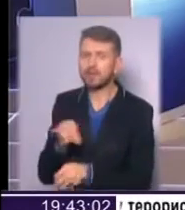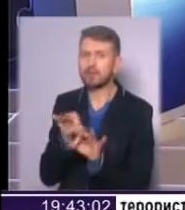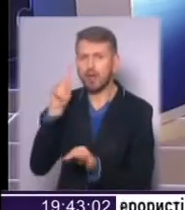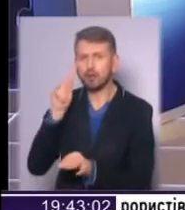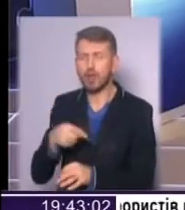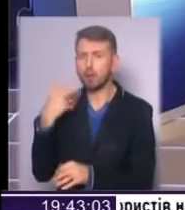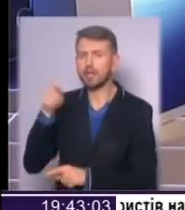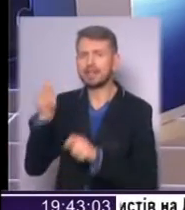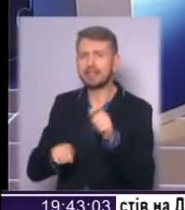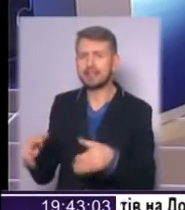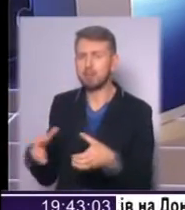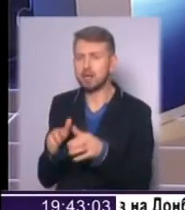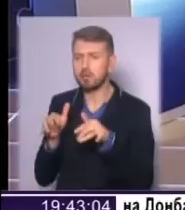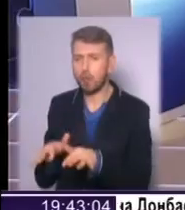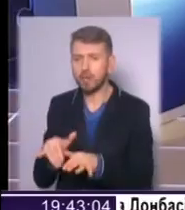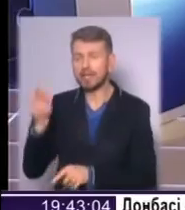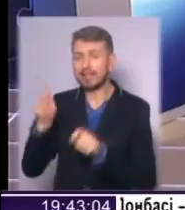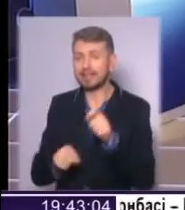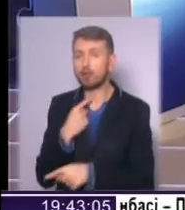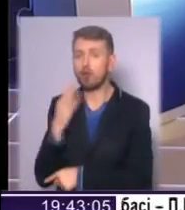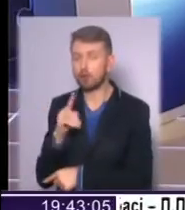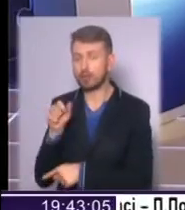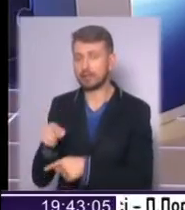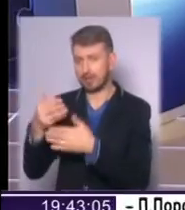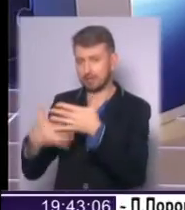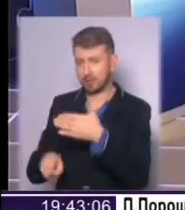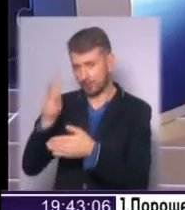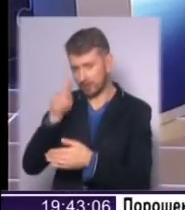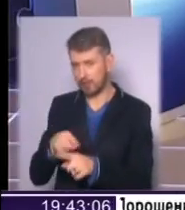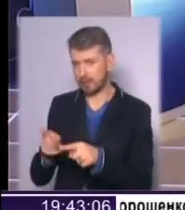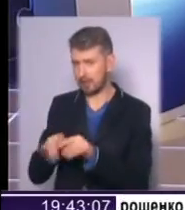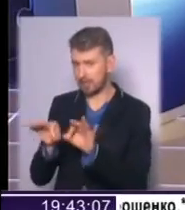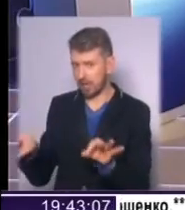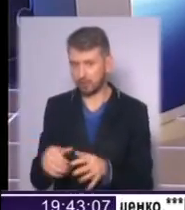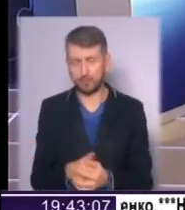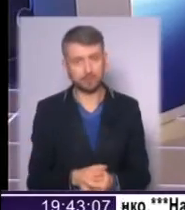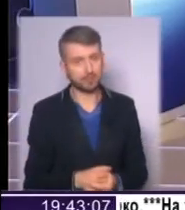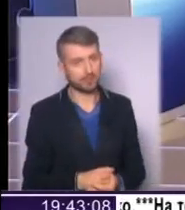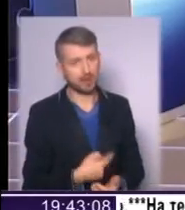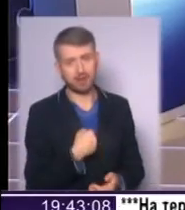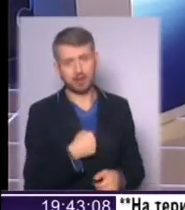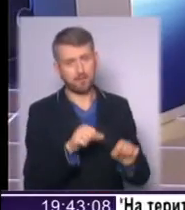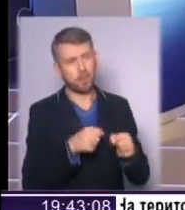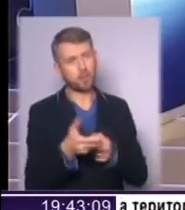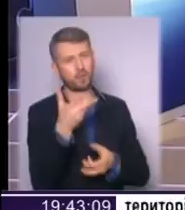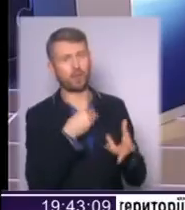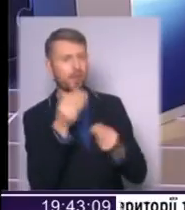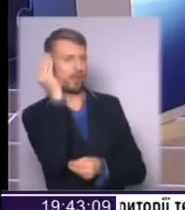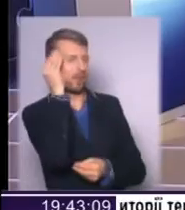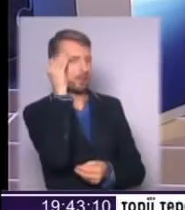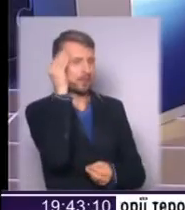коли з'їзди партії проходять, і з'їзд голосує за цей список. Ну ви ж знаєте це все прекрасно. Ну ви знаєте, я можу зімітувати, наприклад, зараз